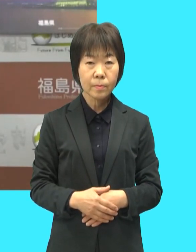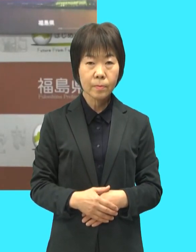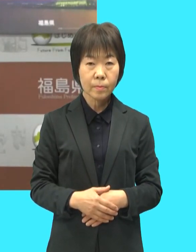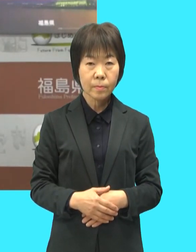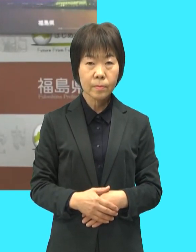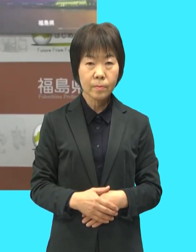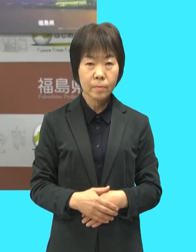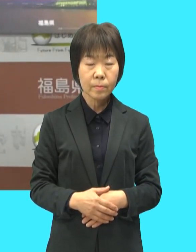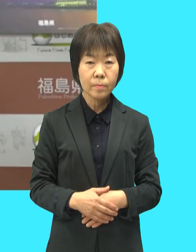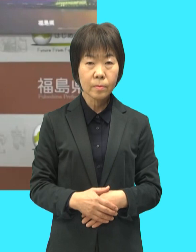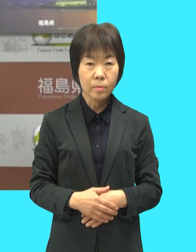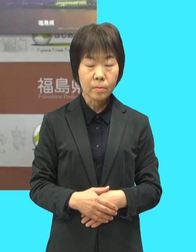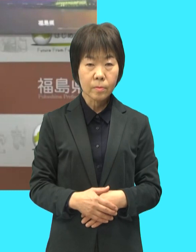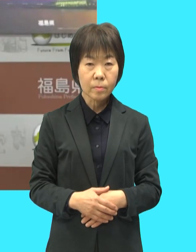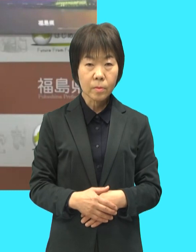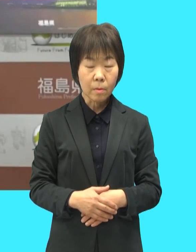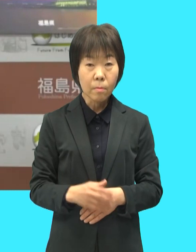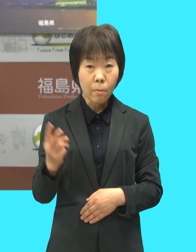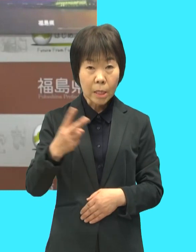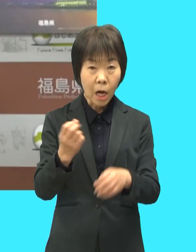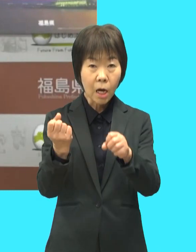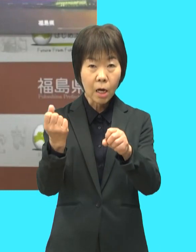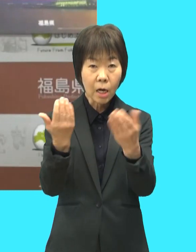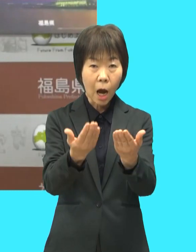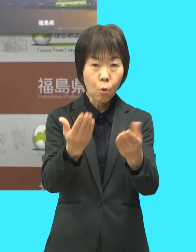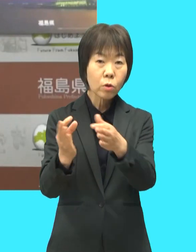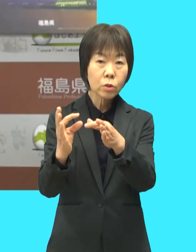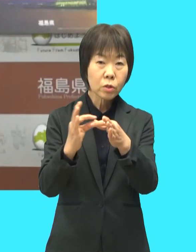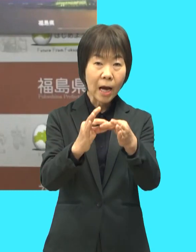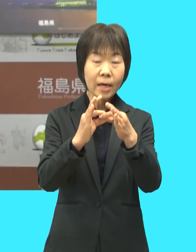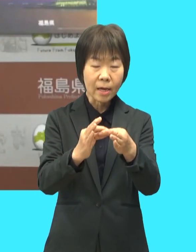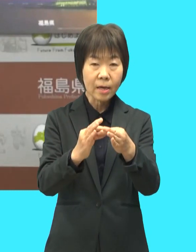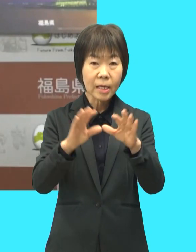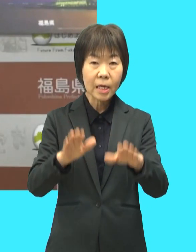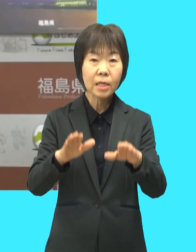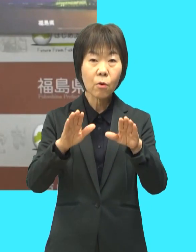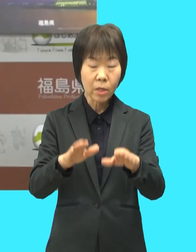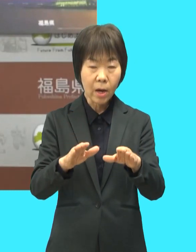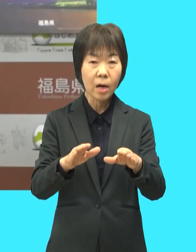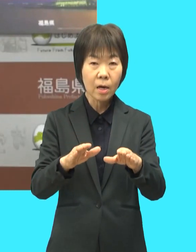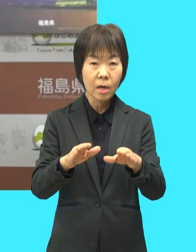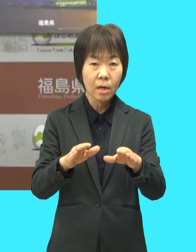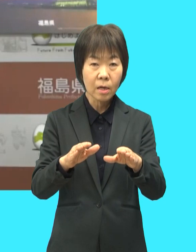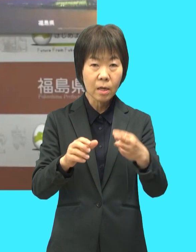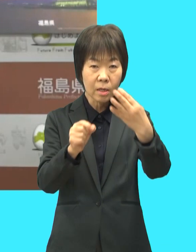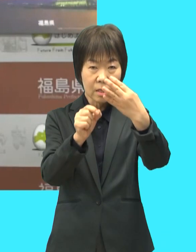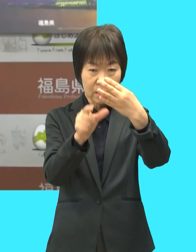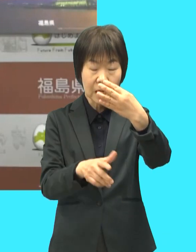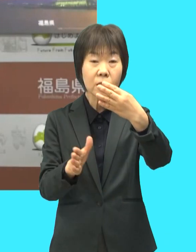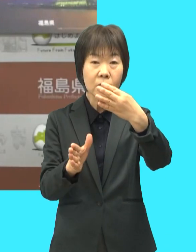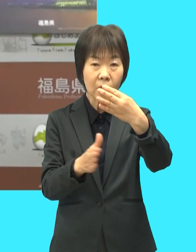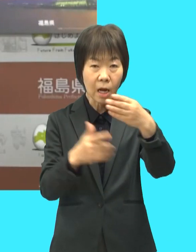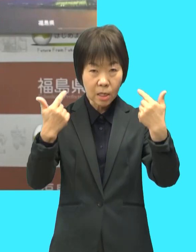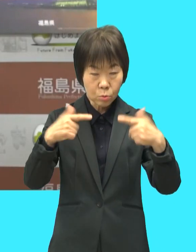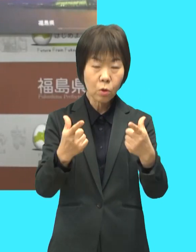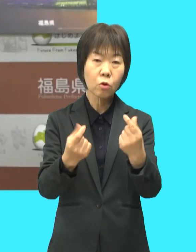学校の方は、 あ、はい、また学校の関係であります。現時点においては4月から通